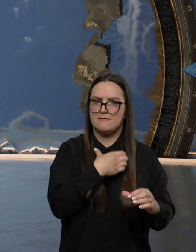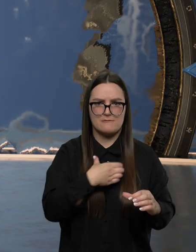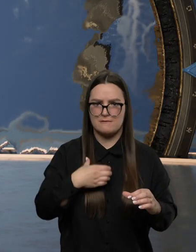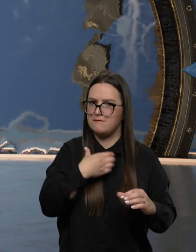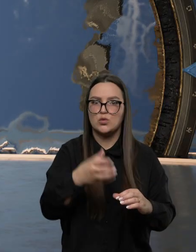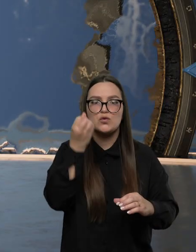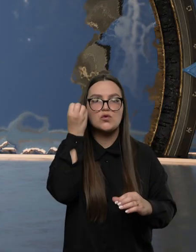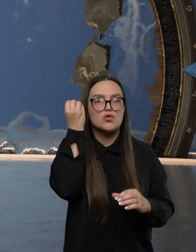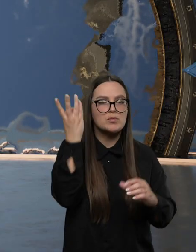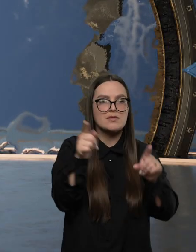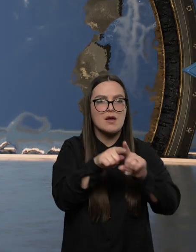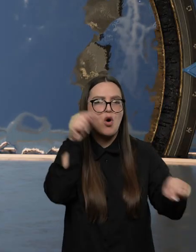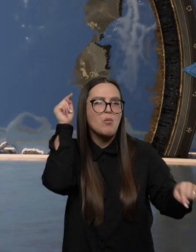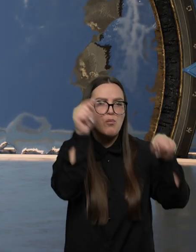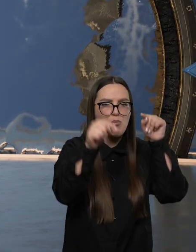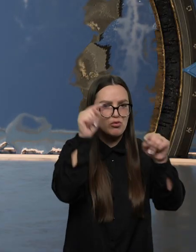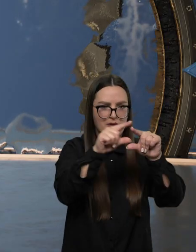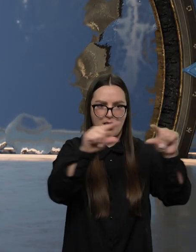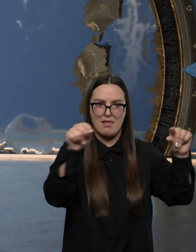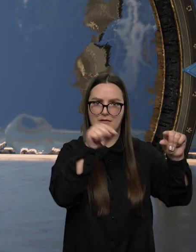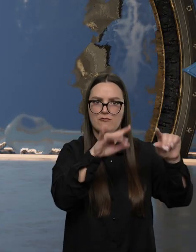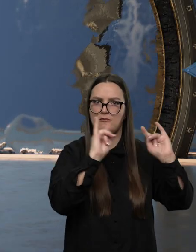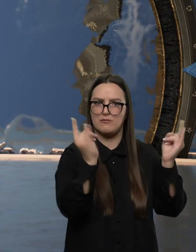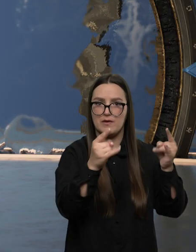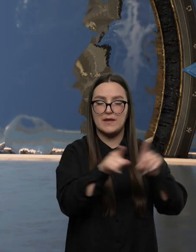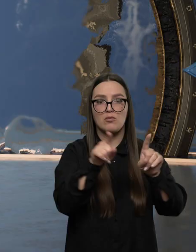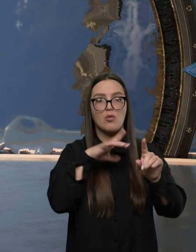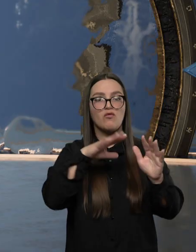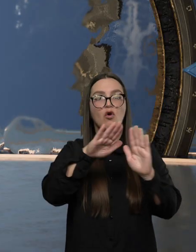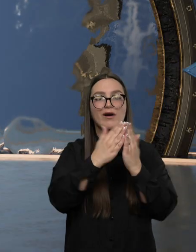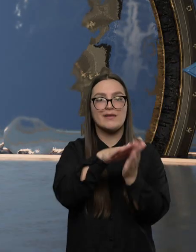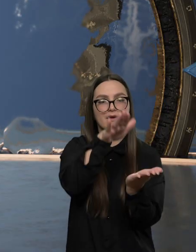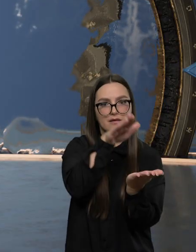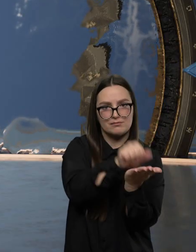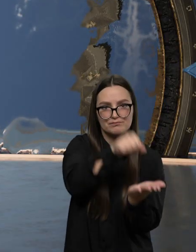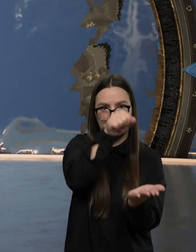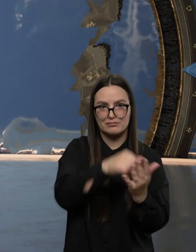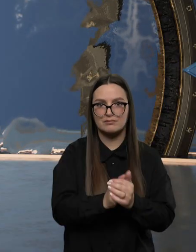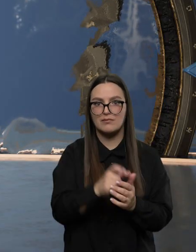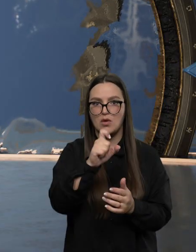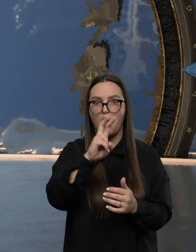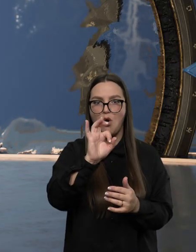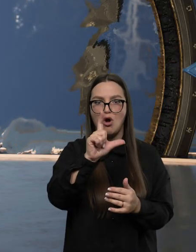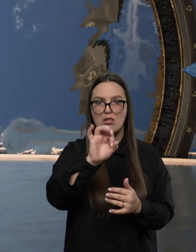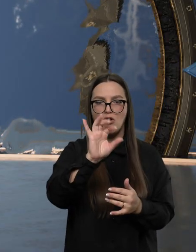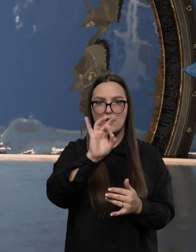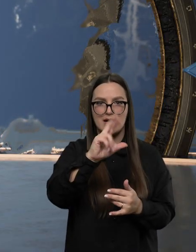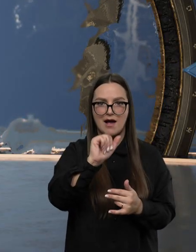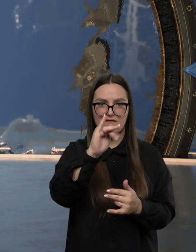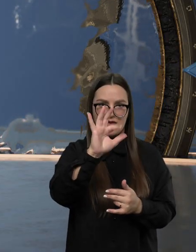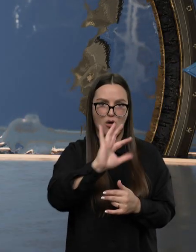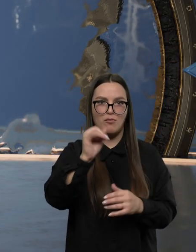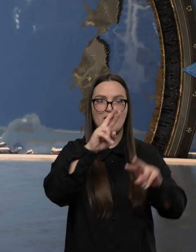svarbi, suprantamai labai išpopuliarėjo, tai jis netgi išleido knygą, monografiją, daugiaspalvė